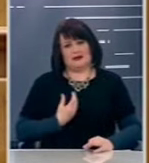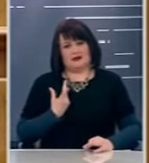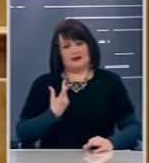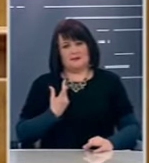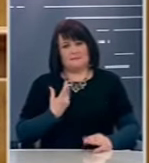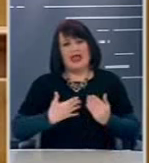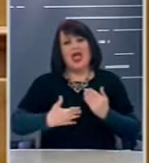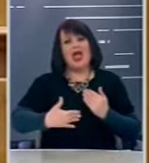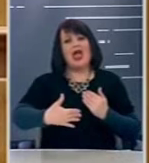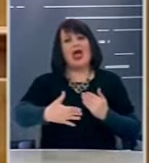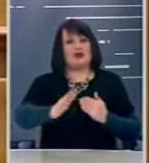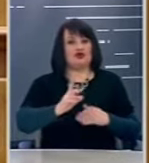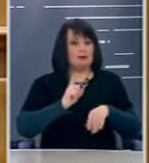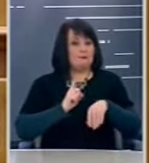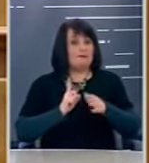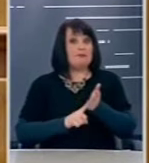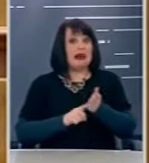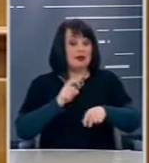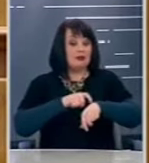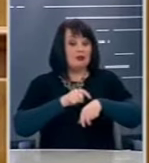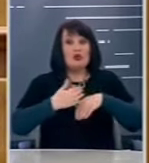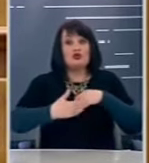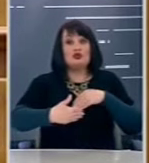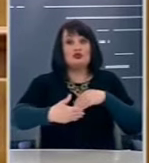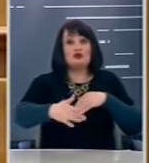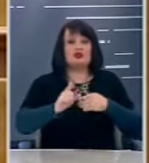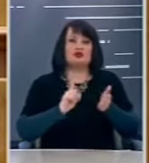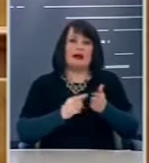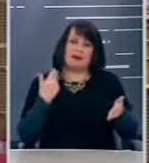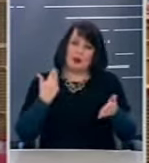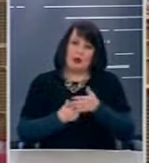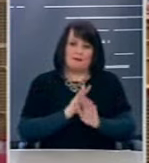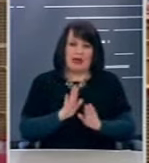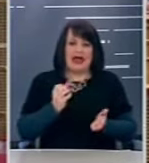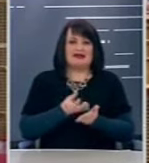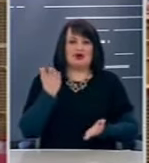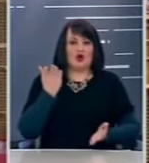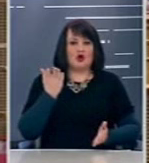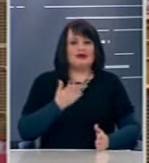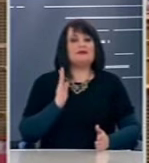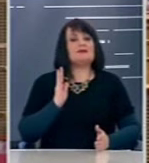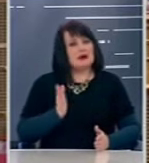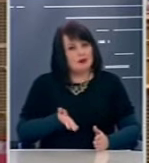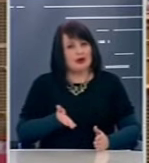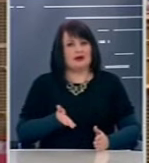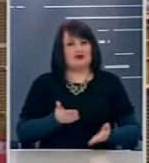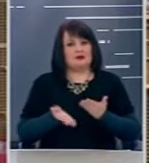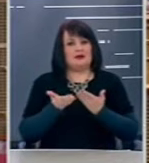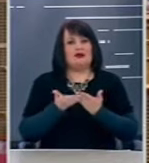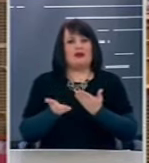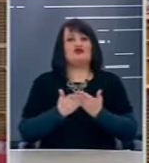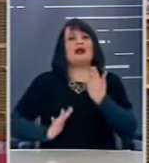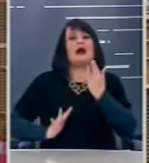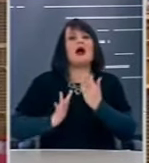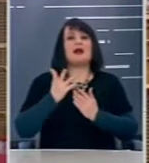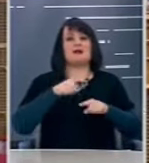χρονικού ορίζοντα εντός του οποίου θα πρέπει να ολοκληρωθεί η αξιολόγηση για να μπορέσει να ενισχυθεί η αναπτυξιακή